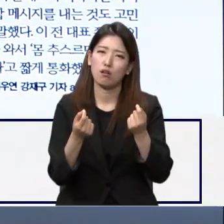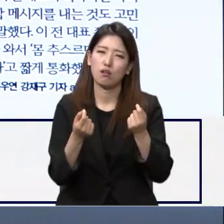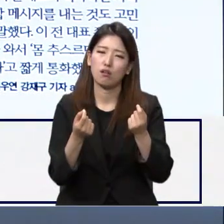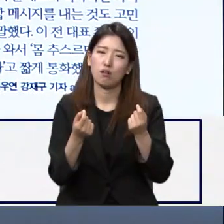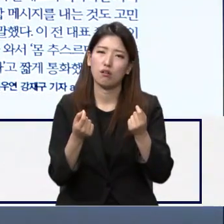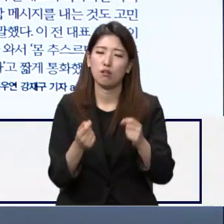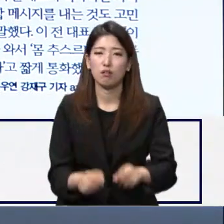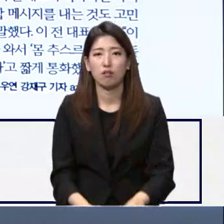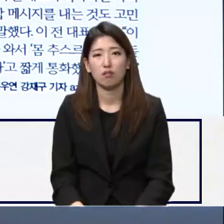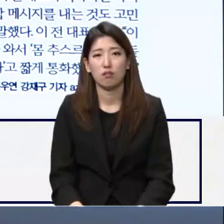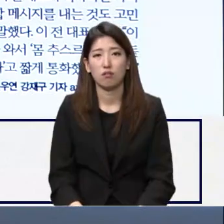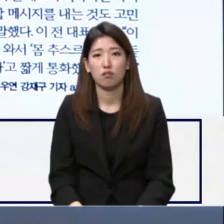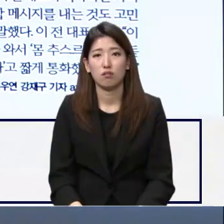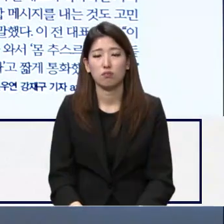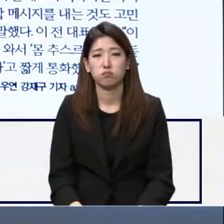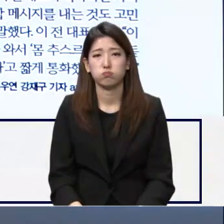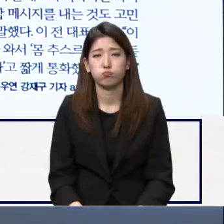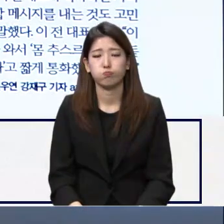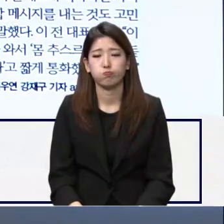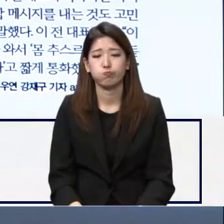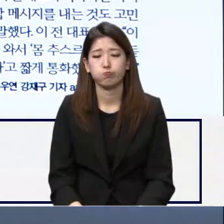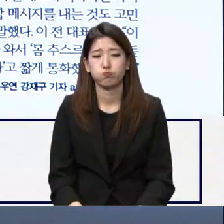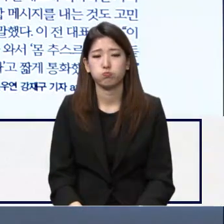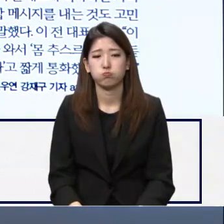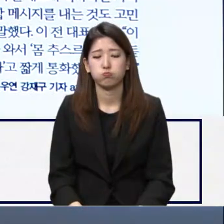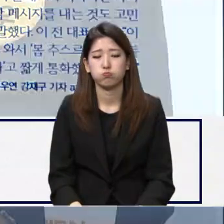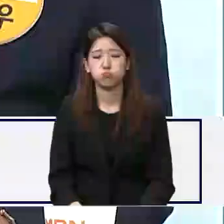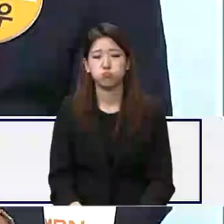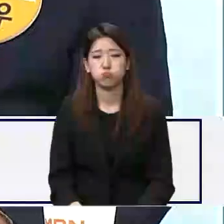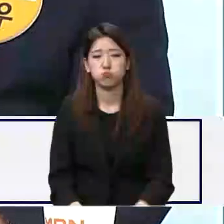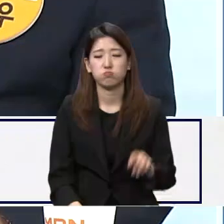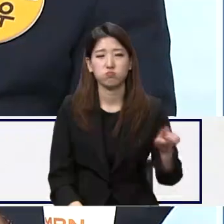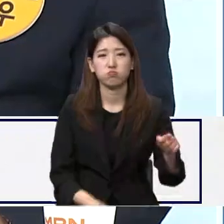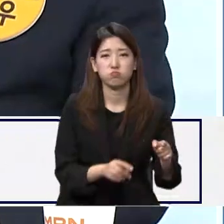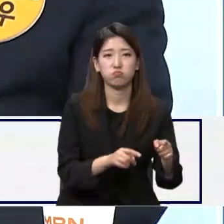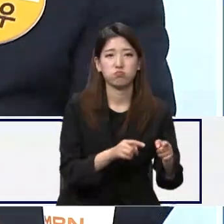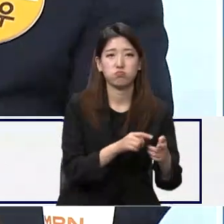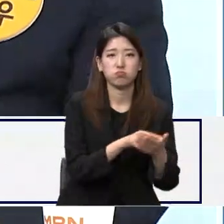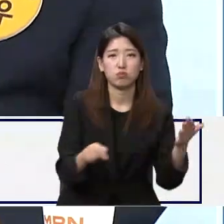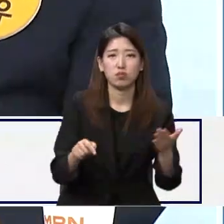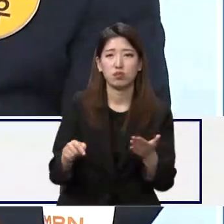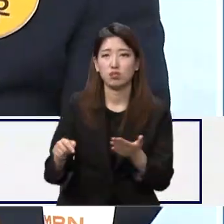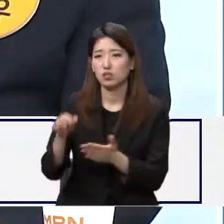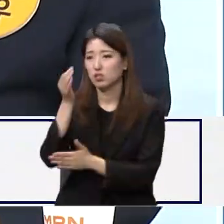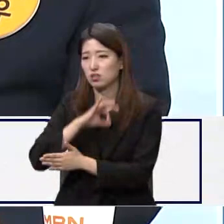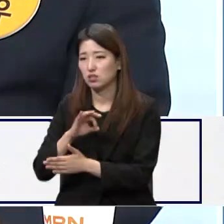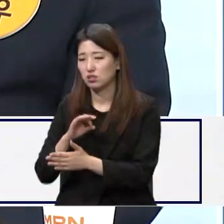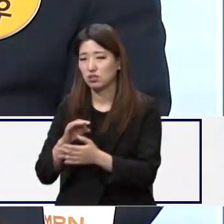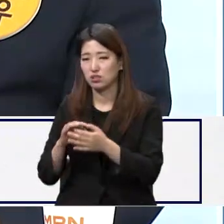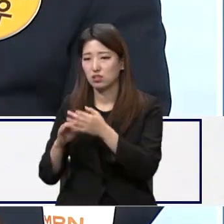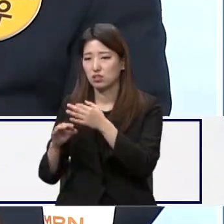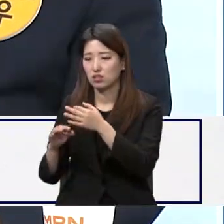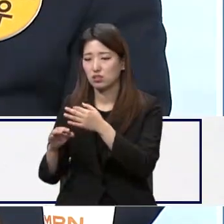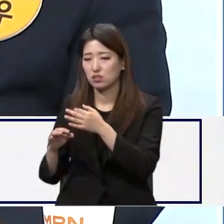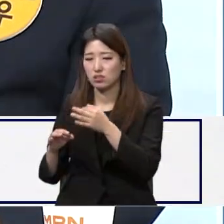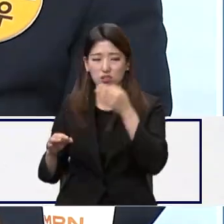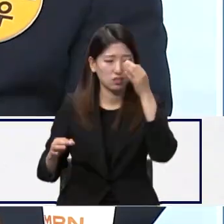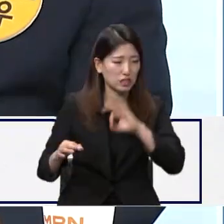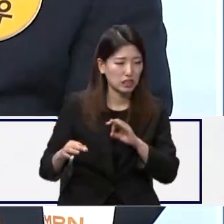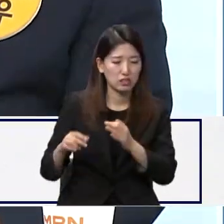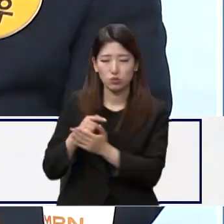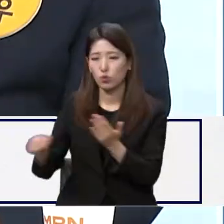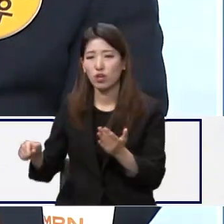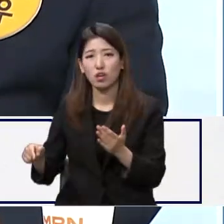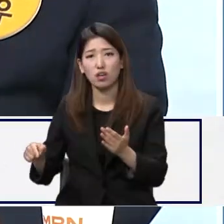두 사람이 제로섬이면 민주당의 미래가 너무 불투명한 거 아닙니까 저는 전혀 죄로 싸움이란 말에 동의할 수가